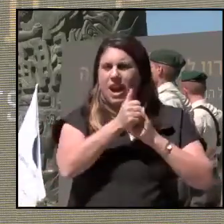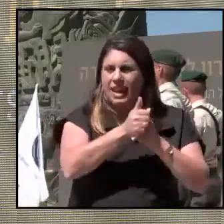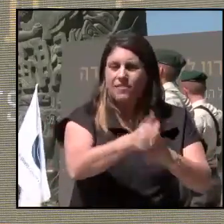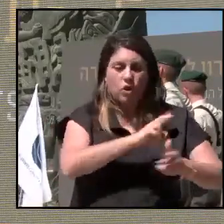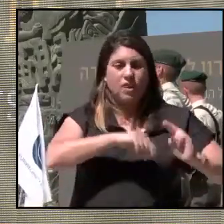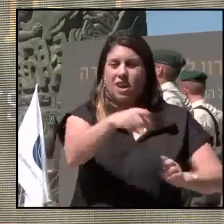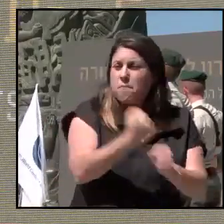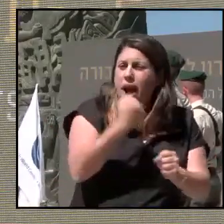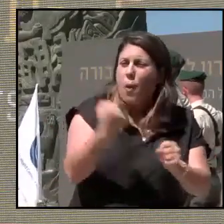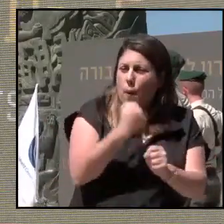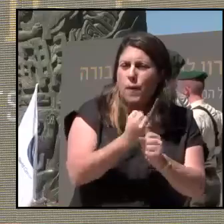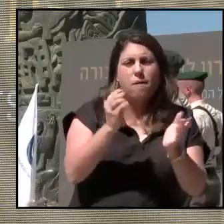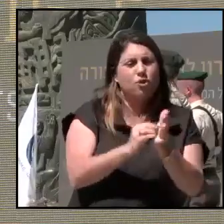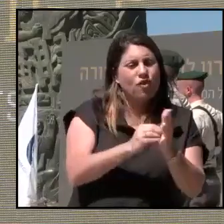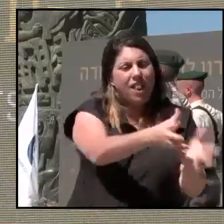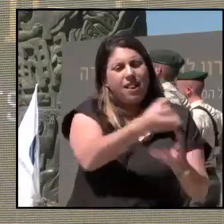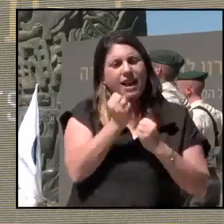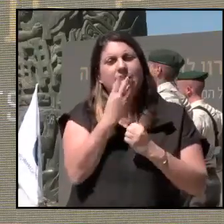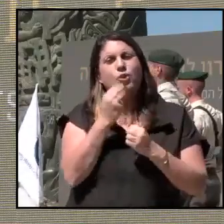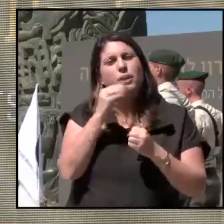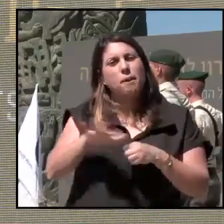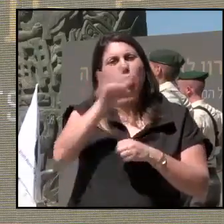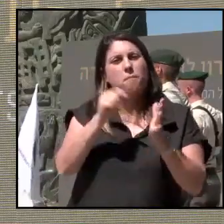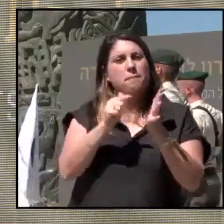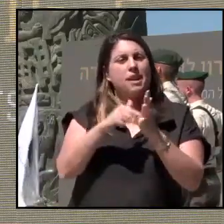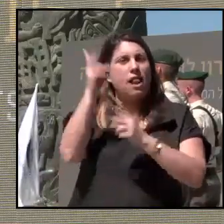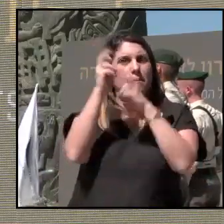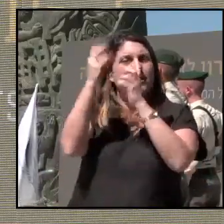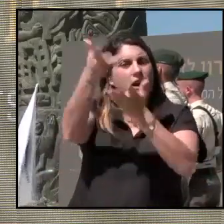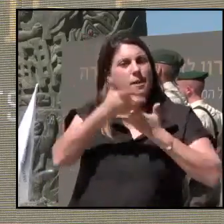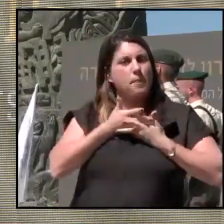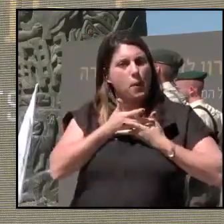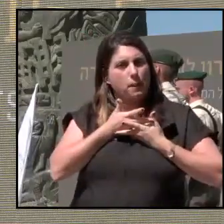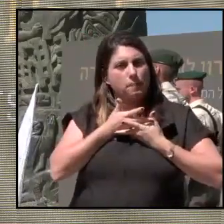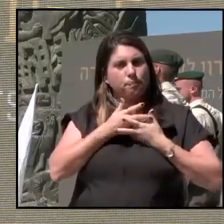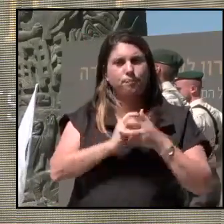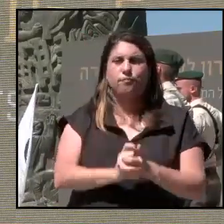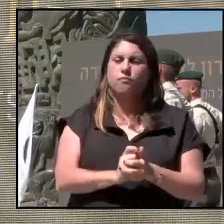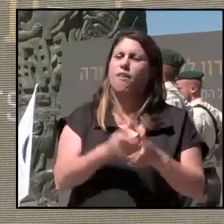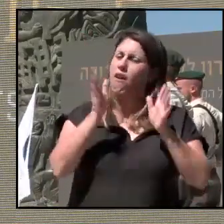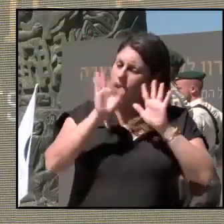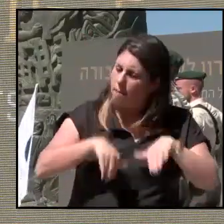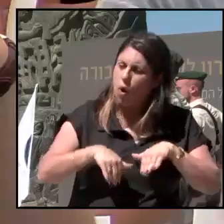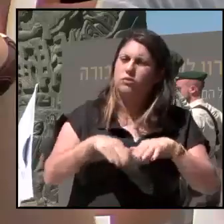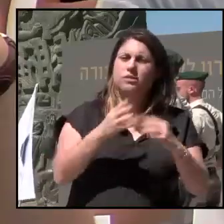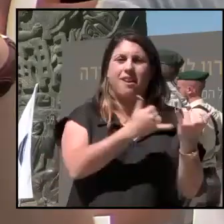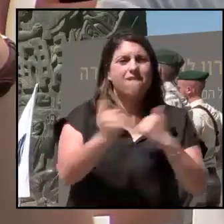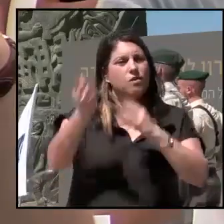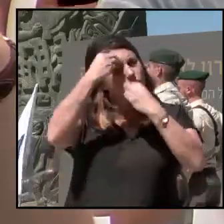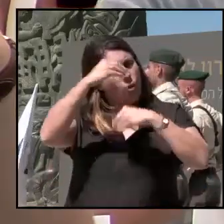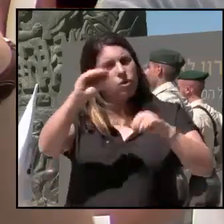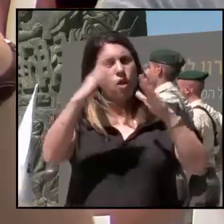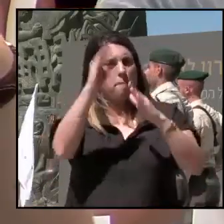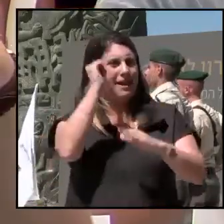נמרצות כדי לחלץ יהודים מאירופה על סמך המידע שהגיע מחברי הארגון. אך למרות שהביאו זאת לידיעת הבית